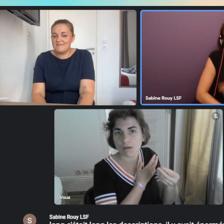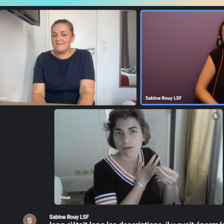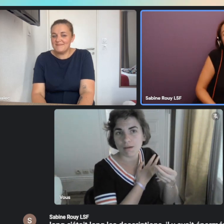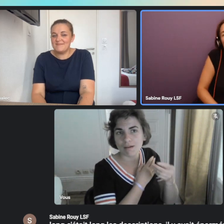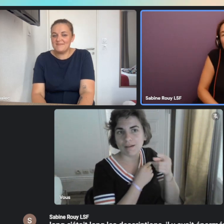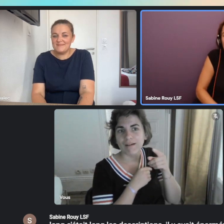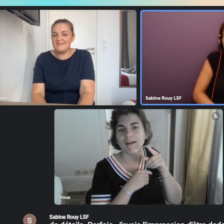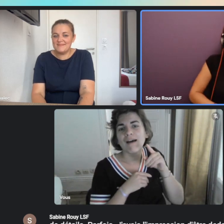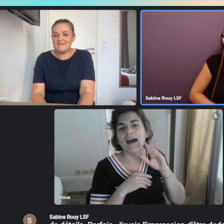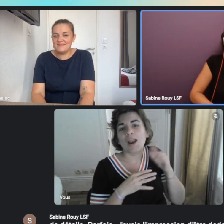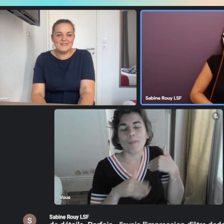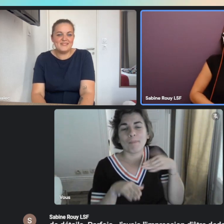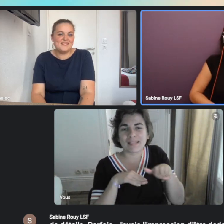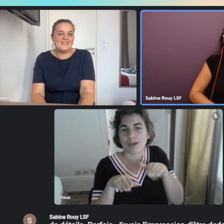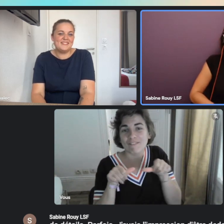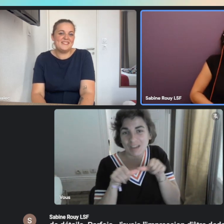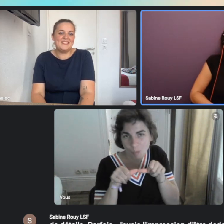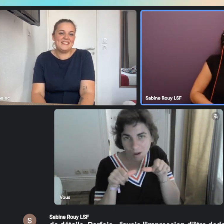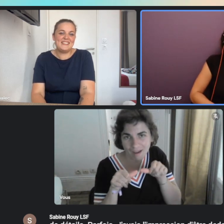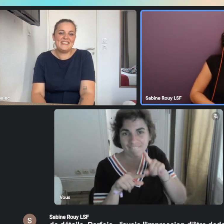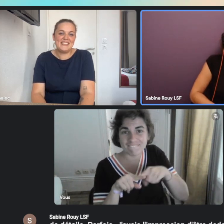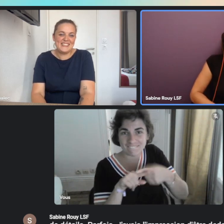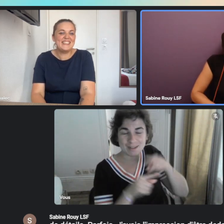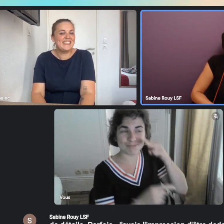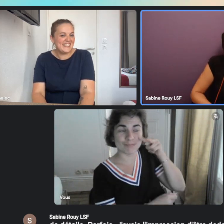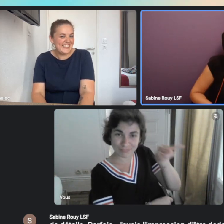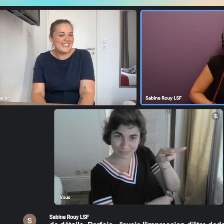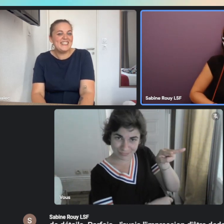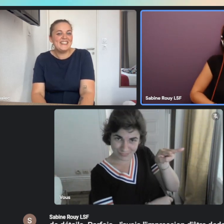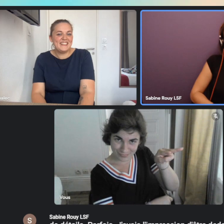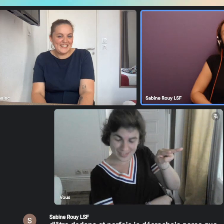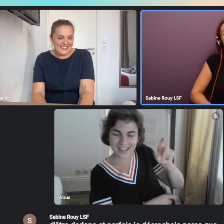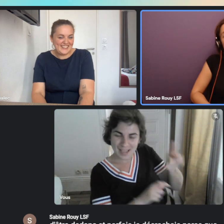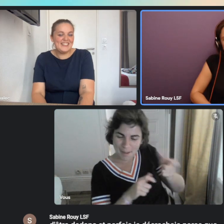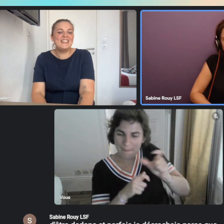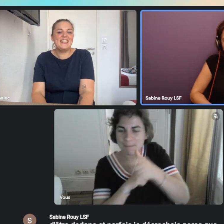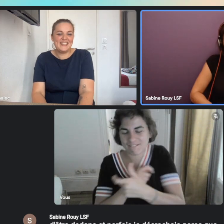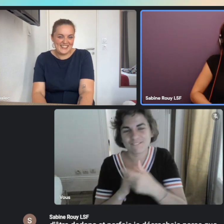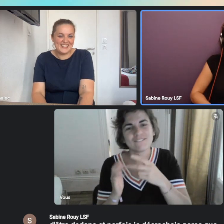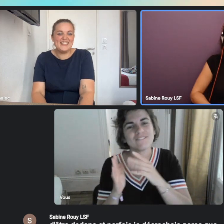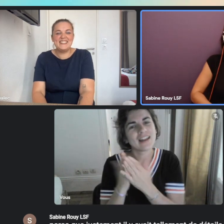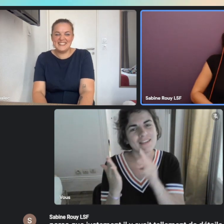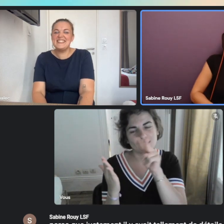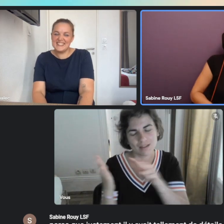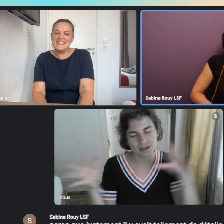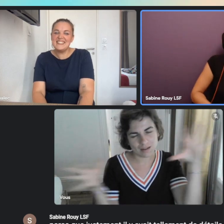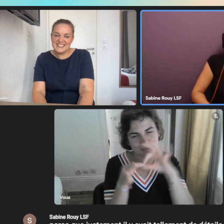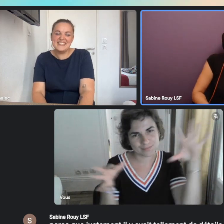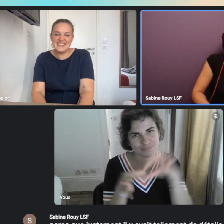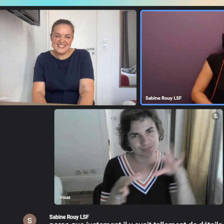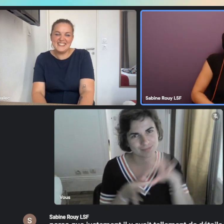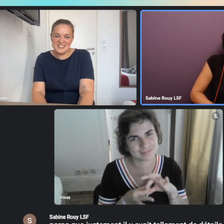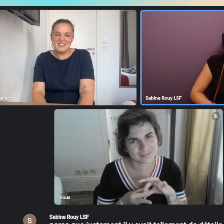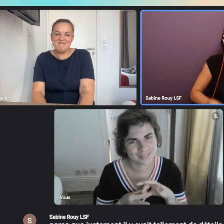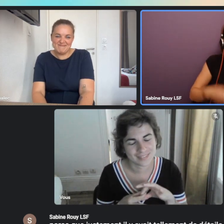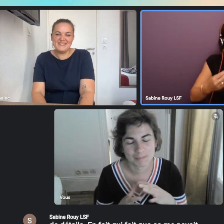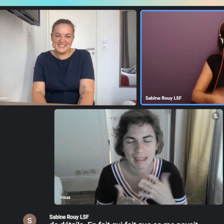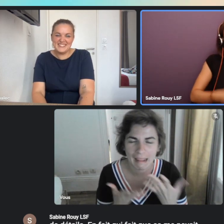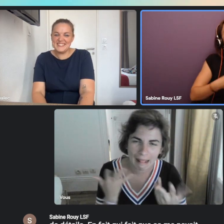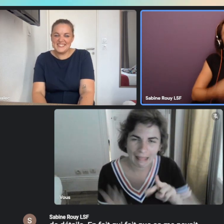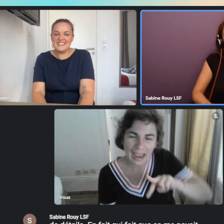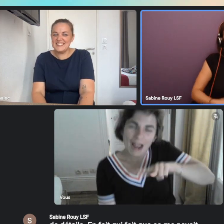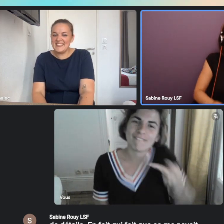on comprend tout de suite, le sens. Alors ce que je fais dans ce cas-là, c'est que je vois le film en premier et ensuite je lis le livre